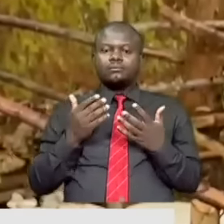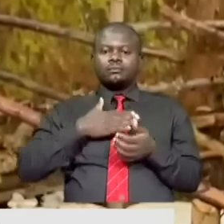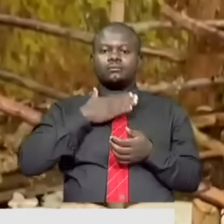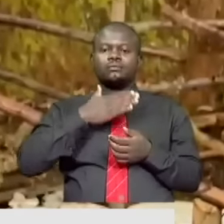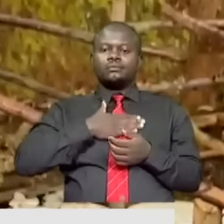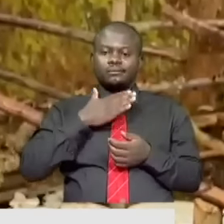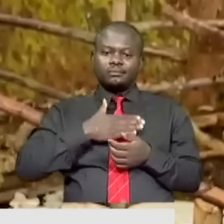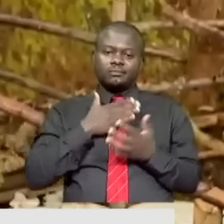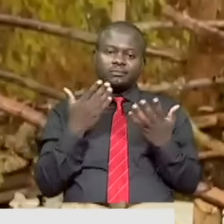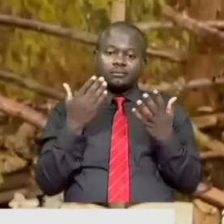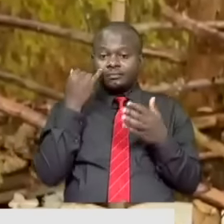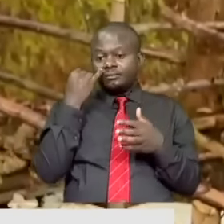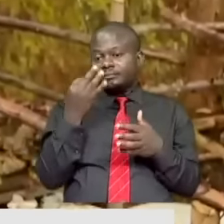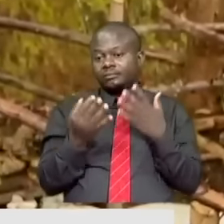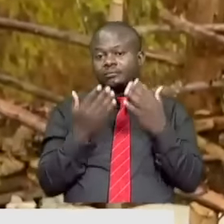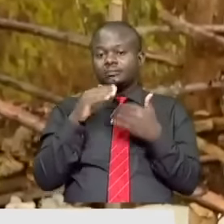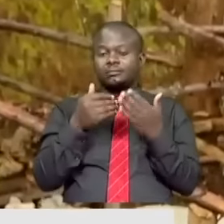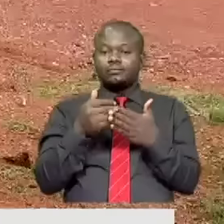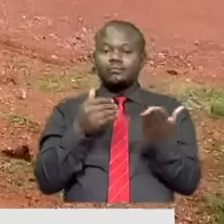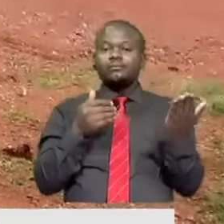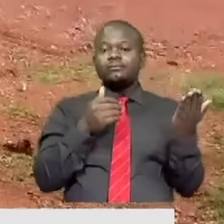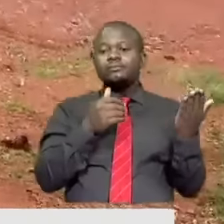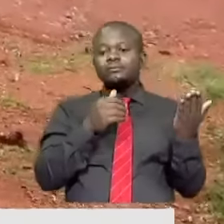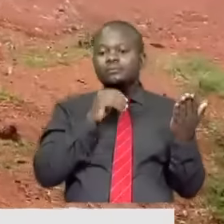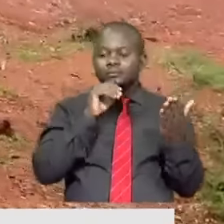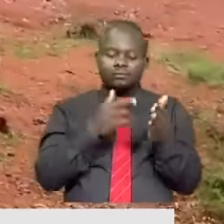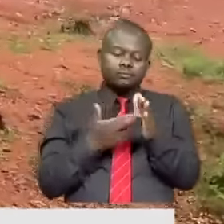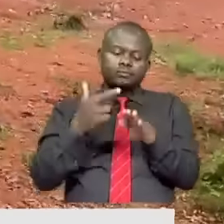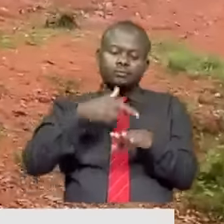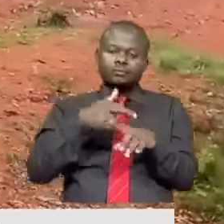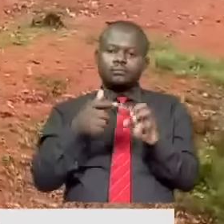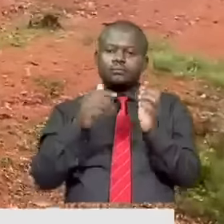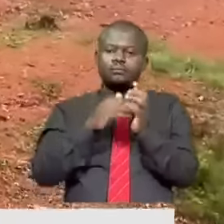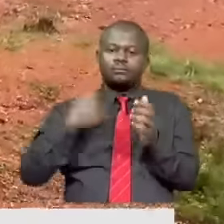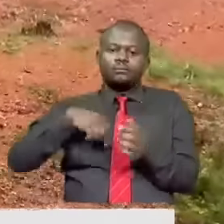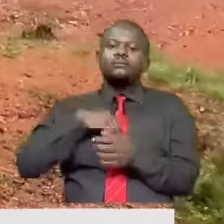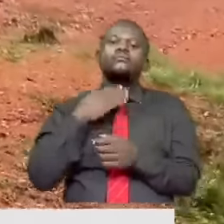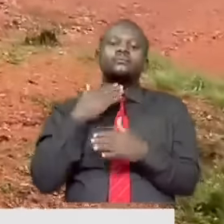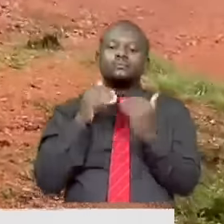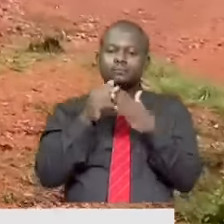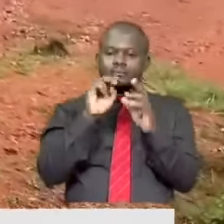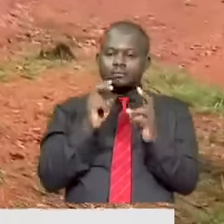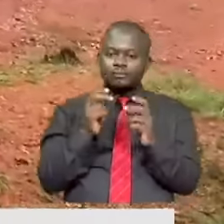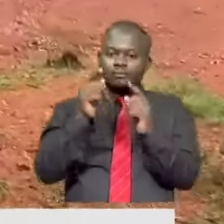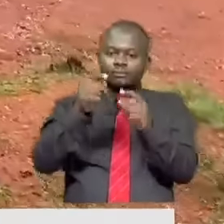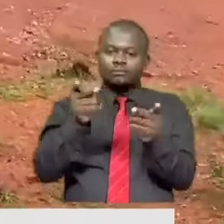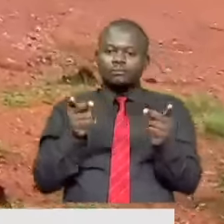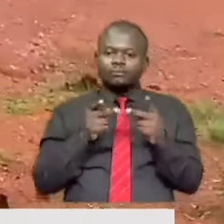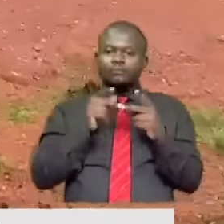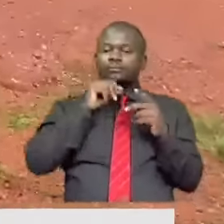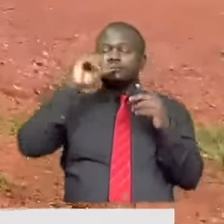bushimishije, nubwo wenda utaba atari ukumuzura, ariko tuba twifuza yuko yajya ahantu